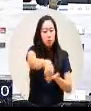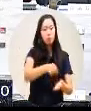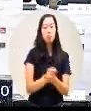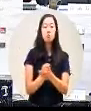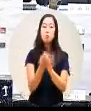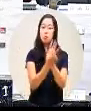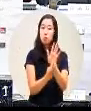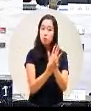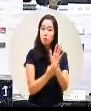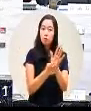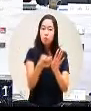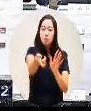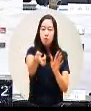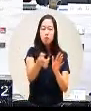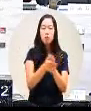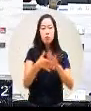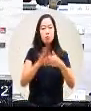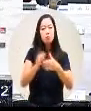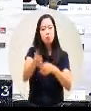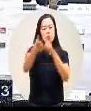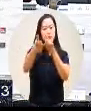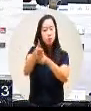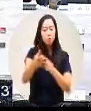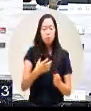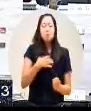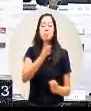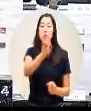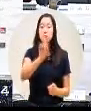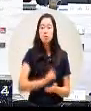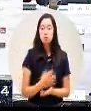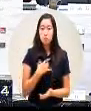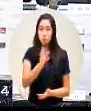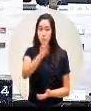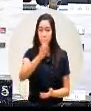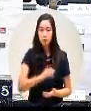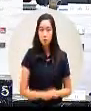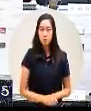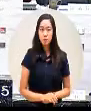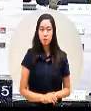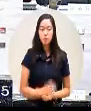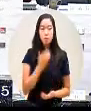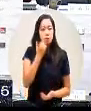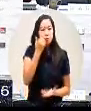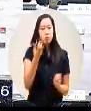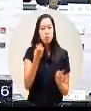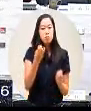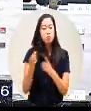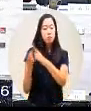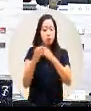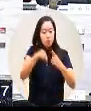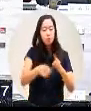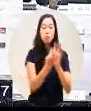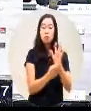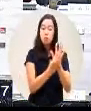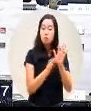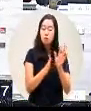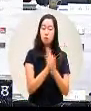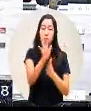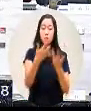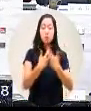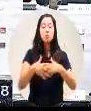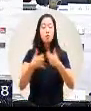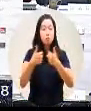明？啊，你到底咧惊啥？我想无，你咧惊啥？你若无去来遮说明，阁互你有机